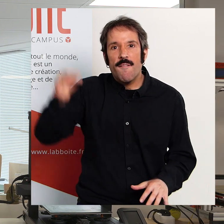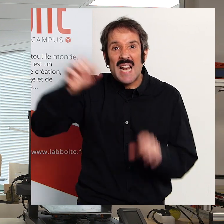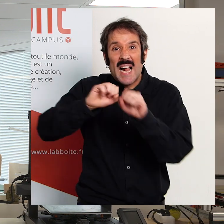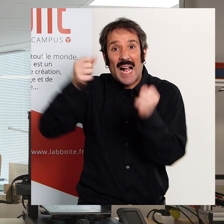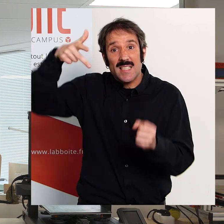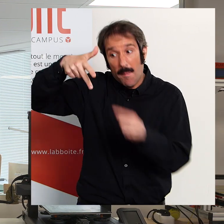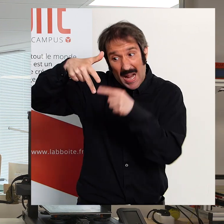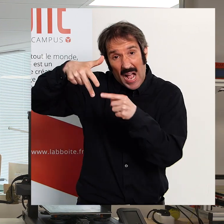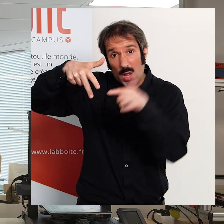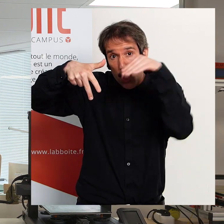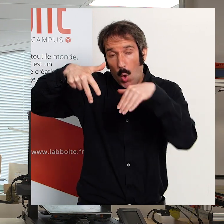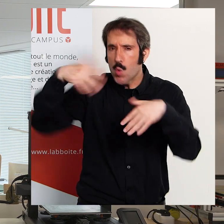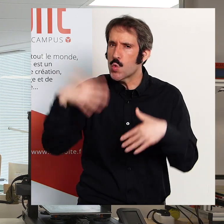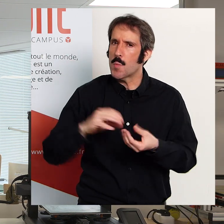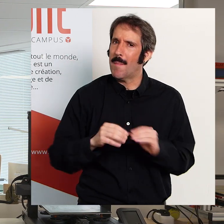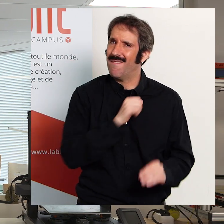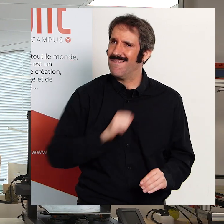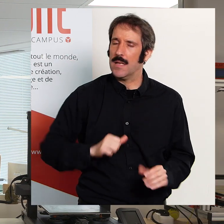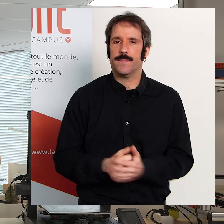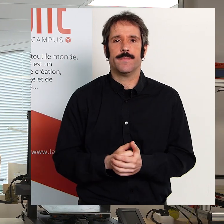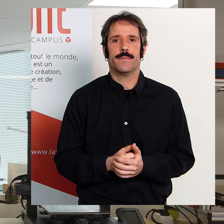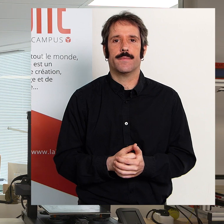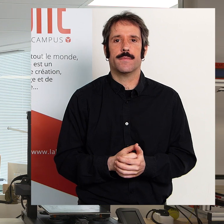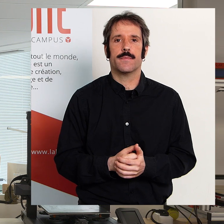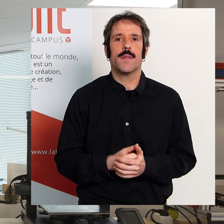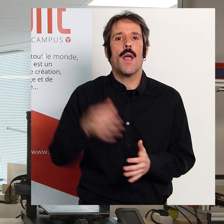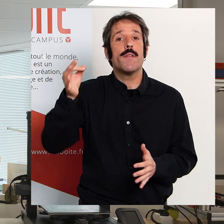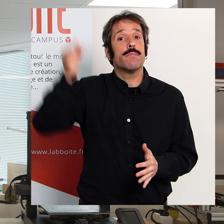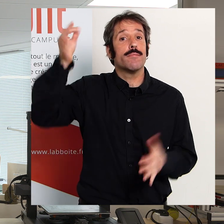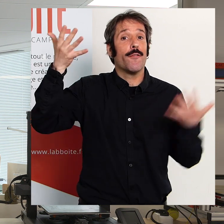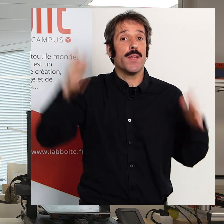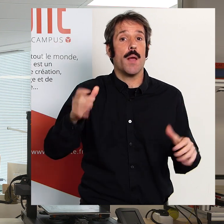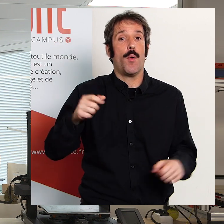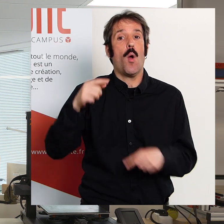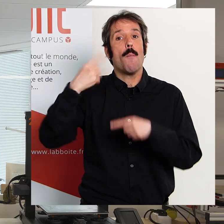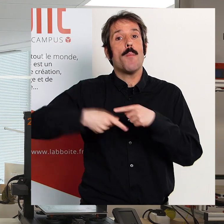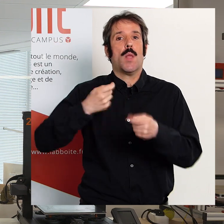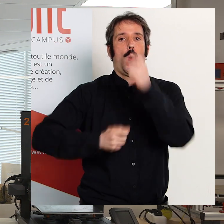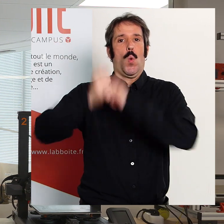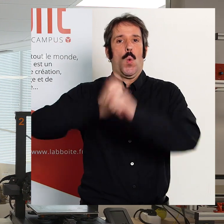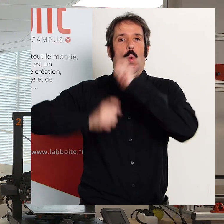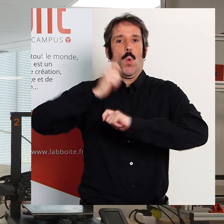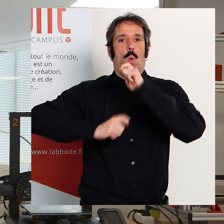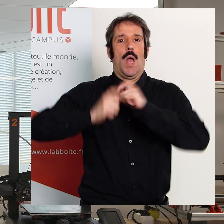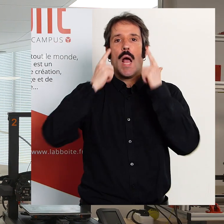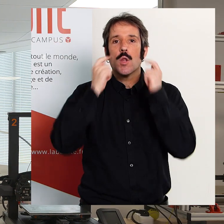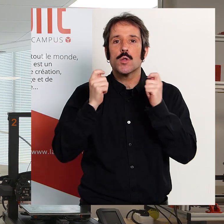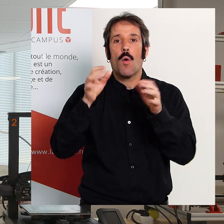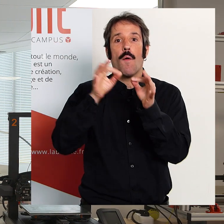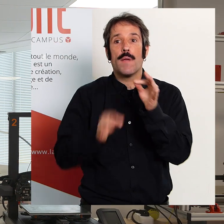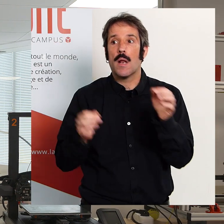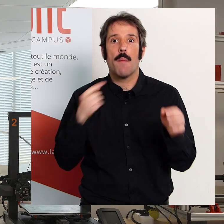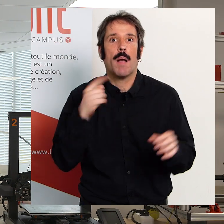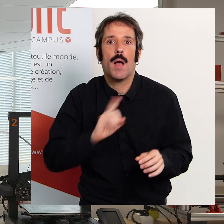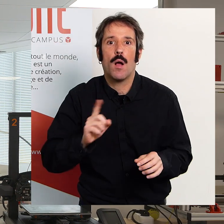jamais. Si jamais votre fil casse dans la buse, c'est un problème. Une fois que mon fil est sorti, je vais pouvoir rembobiner ma bobine en faisant attention de ne